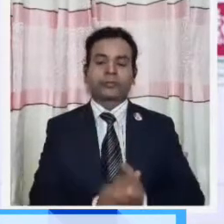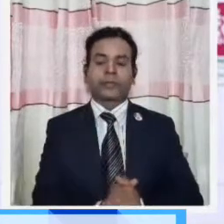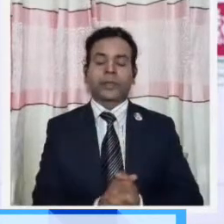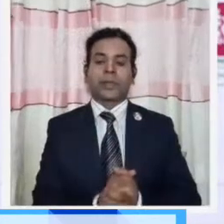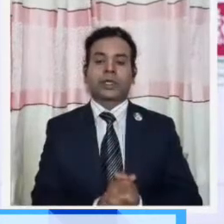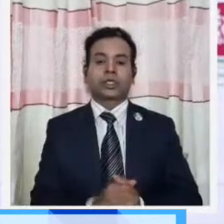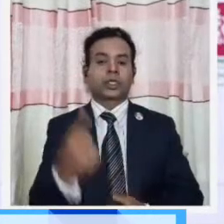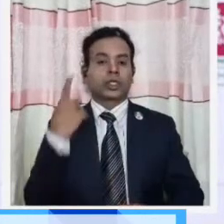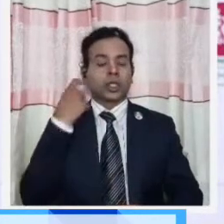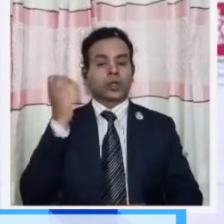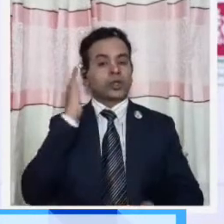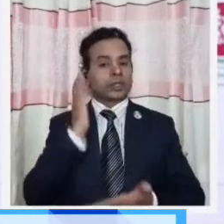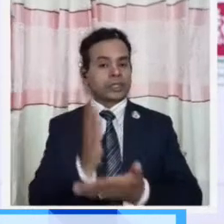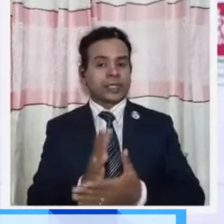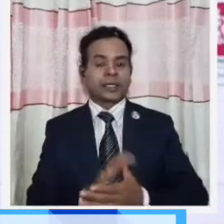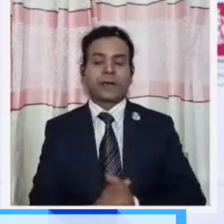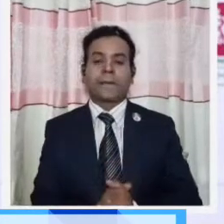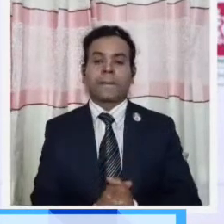15 জুলাই 2020।